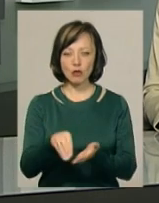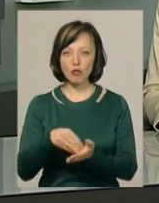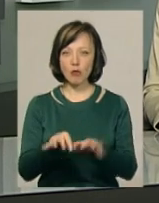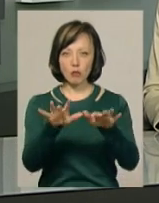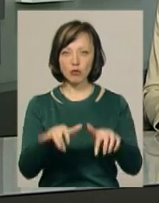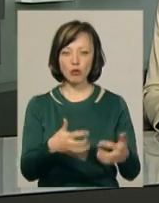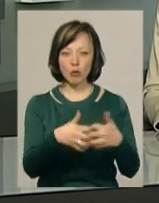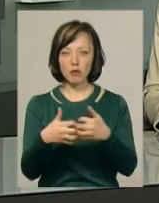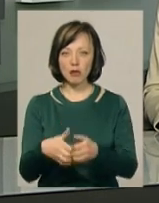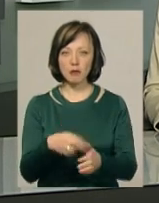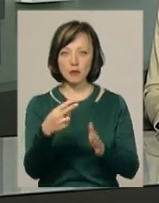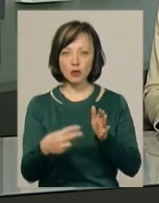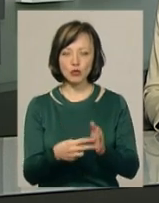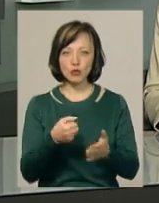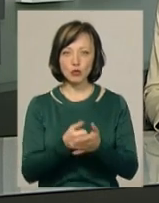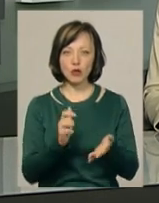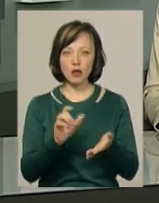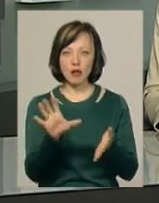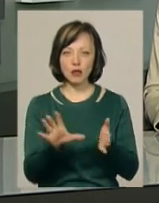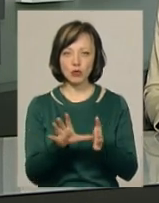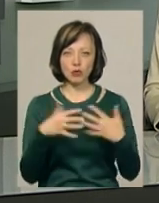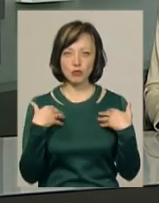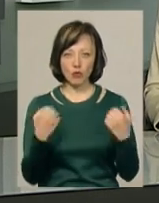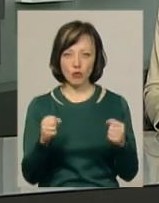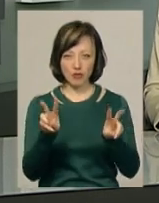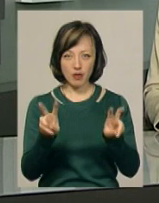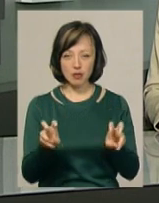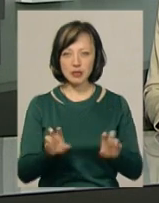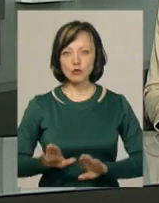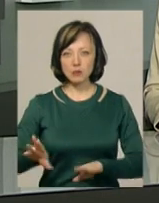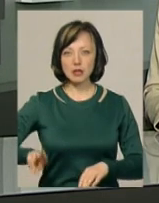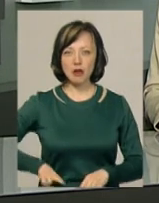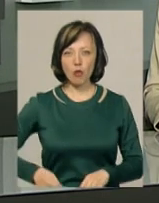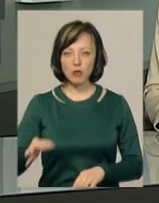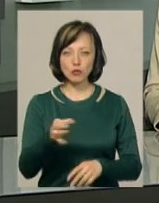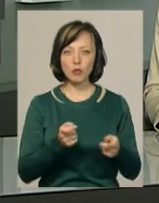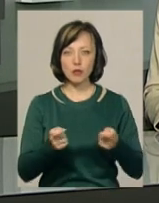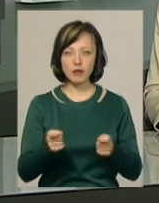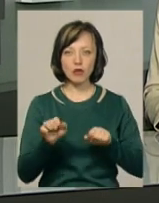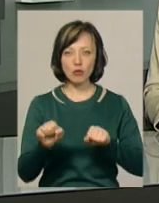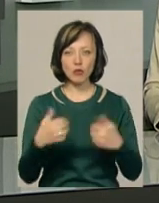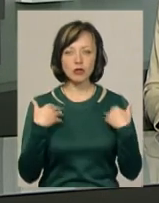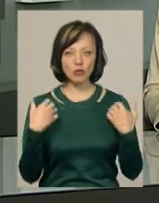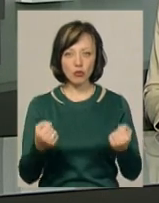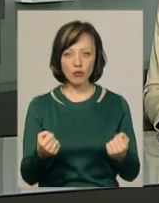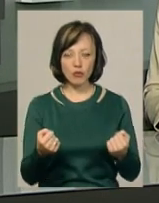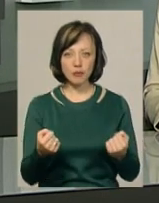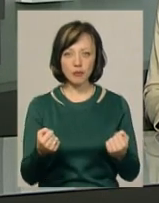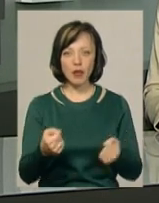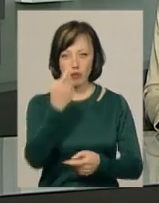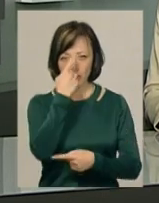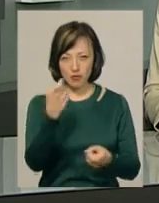комп'ютерне обладнання для підключення до системи електронне здоров'я. Нагадаю, заступник директора обласного управління охорони здоров'я Тетяна